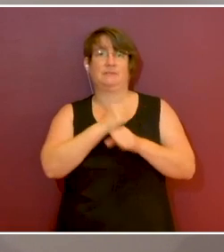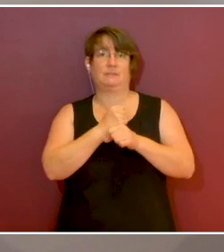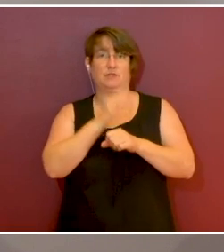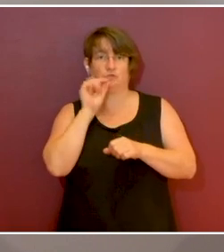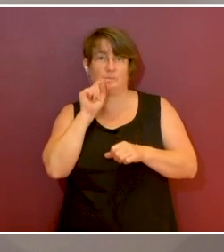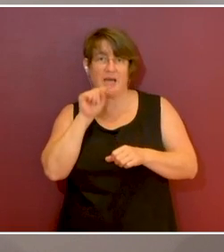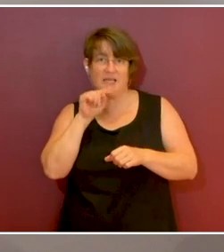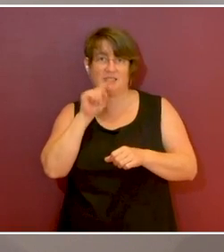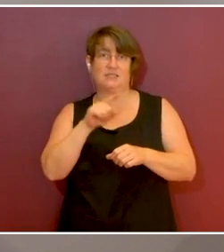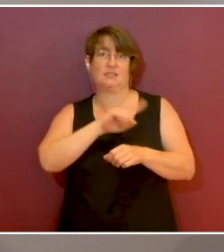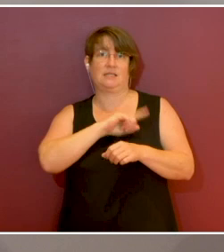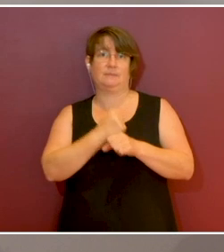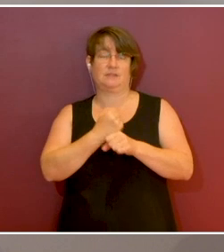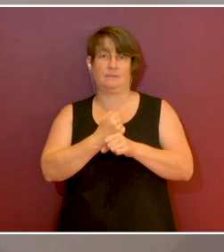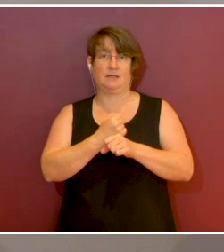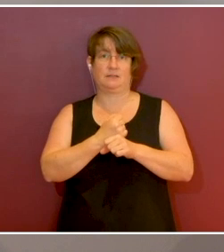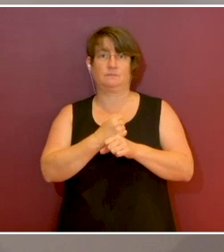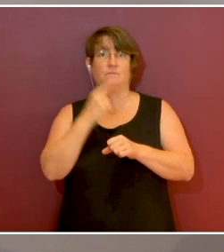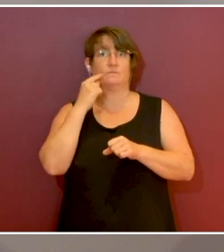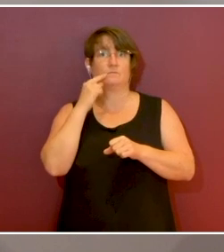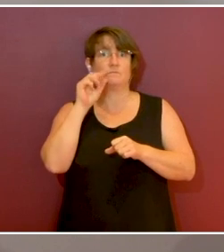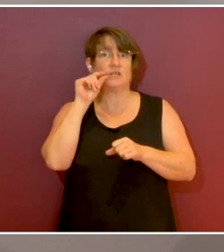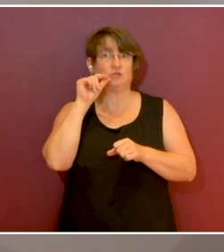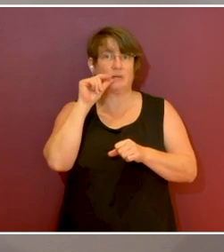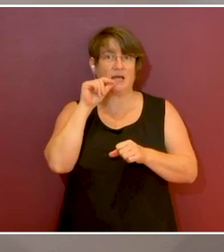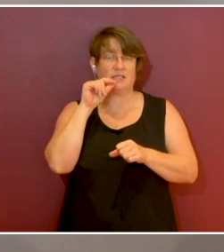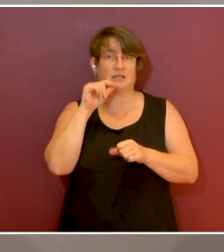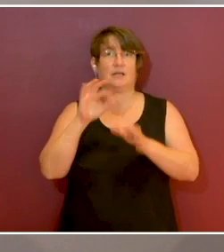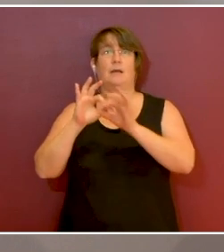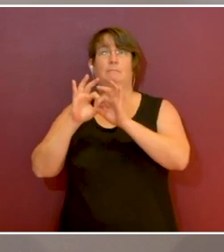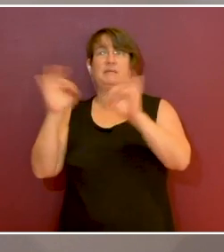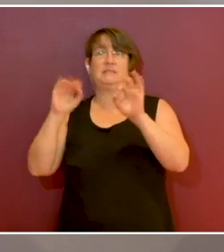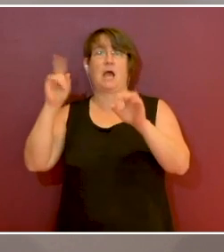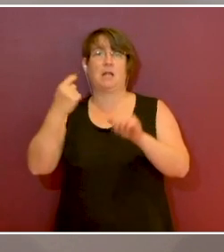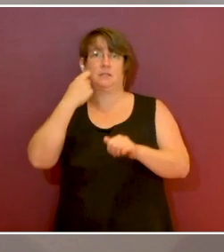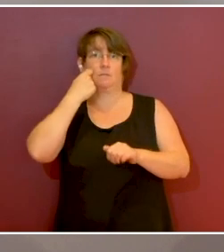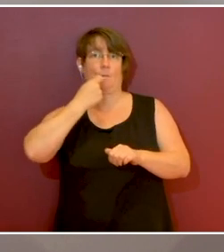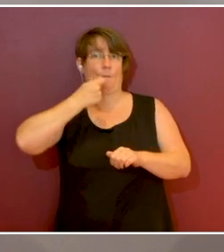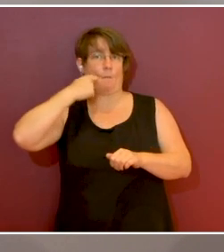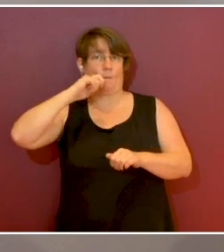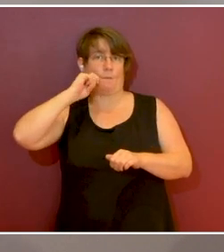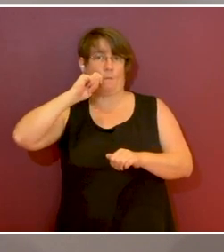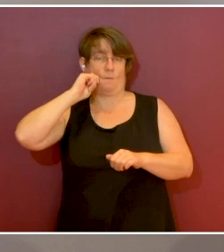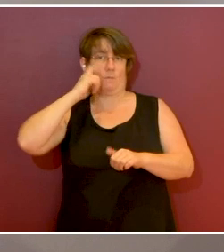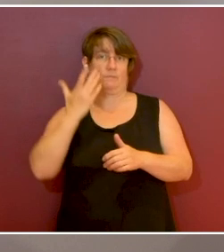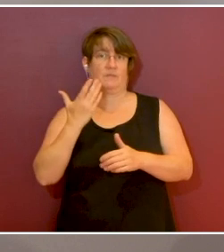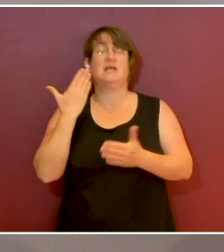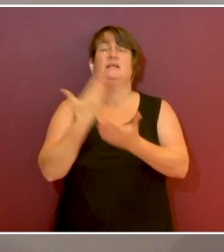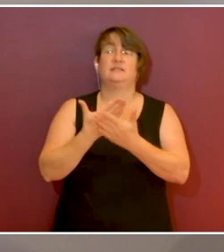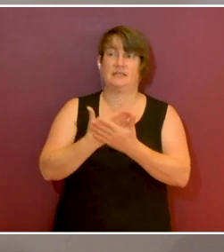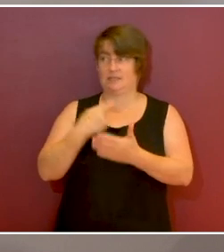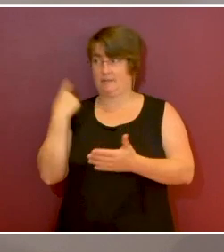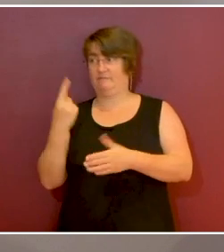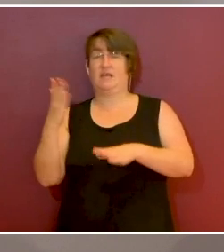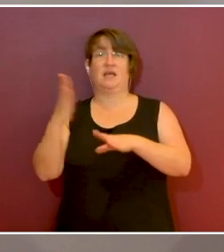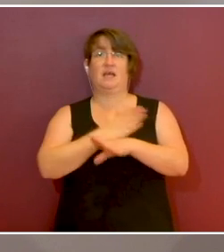gesehen, dass Speichel, das Einspeicheln deutlich besser ist als ein Wangenabstrich. Und deshalb haben wir uns dafür entschieden, das auch